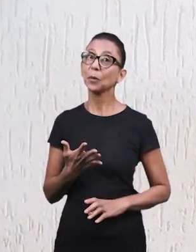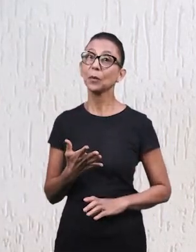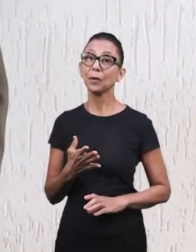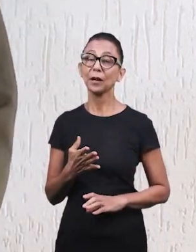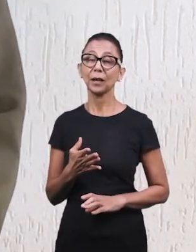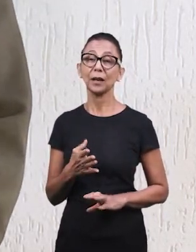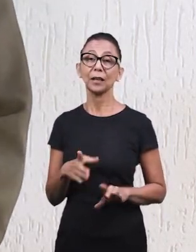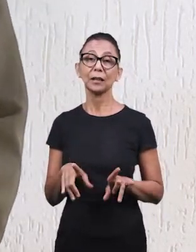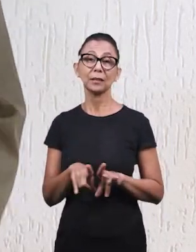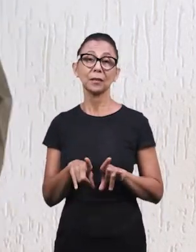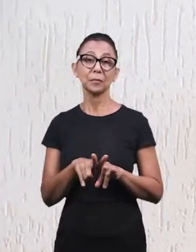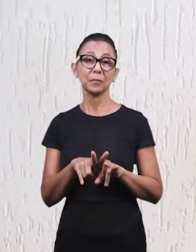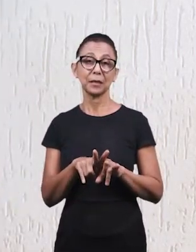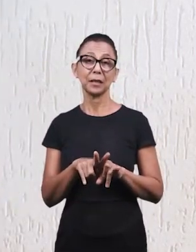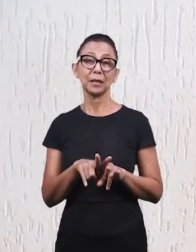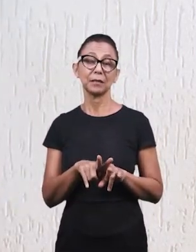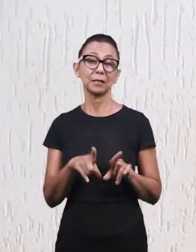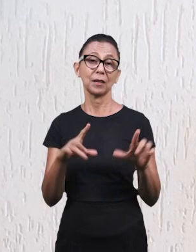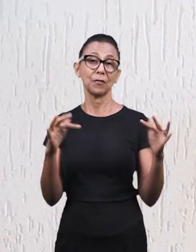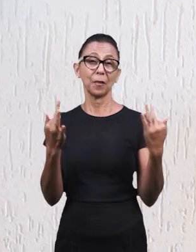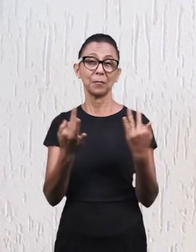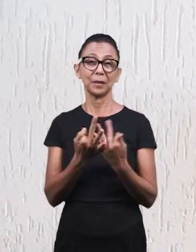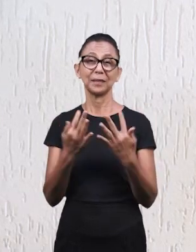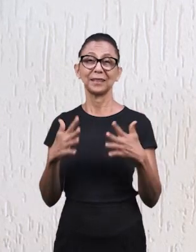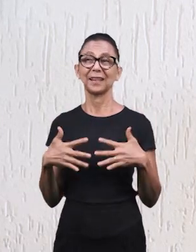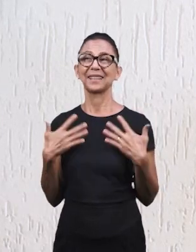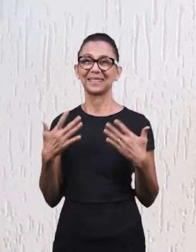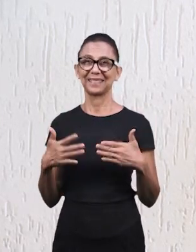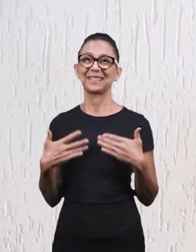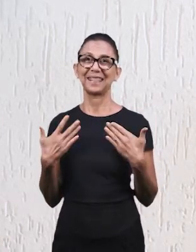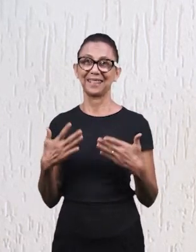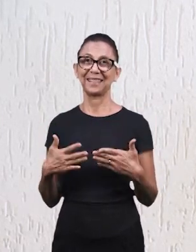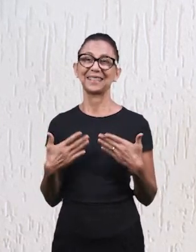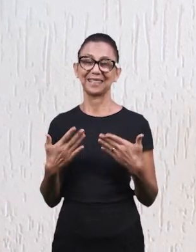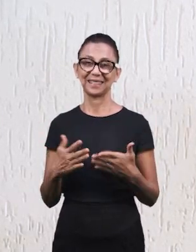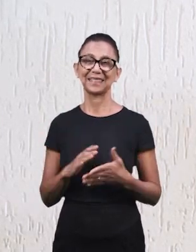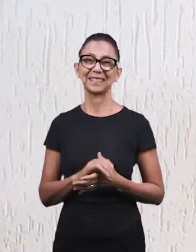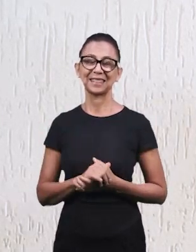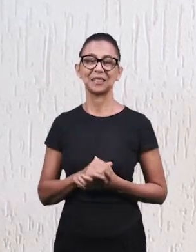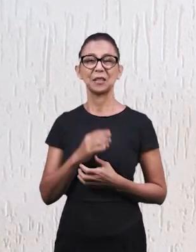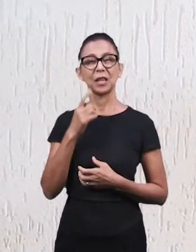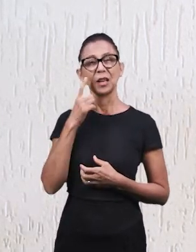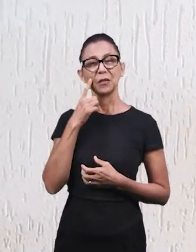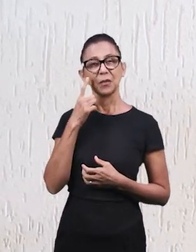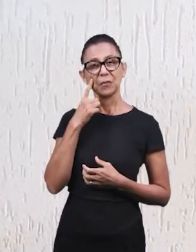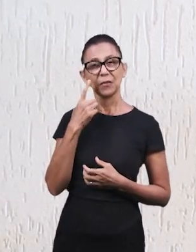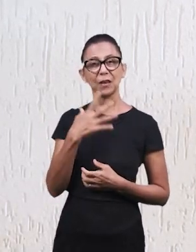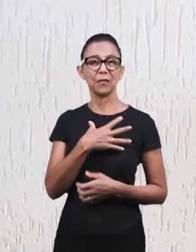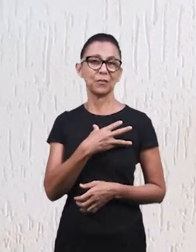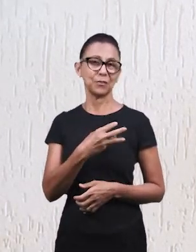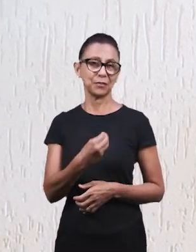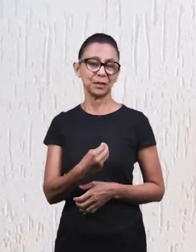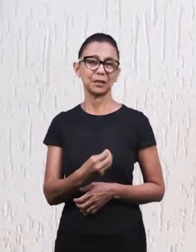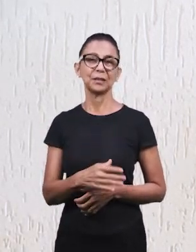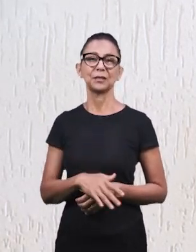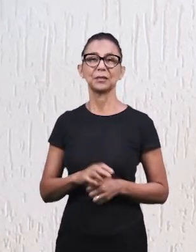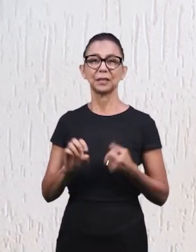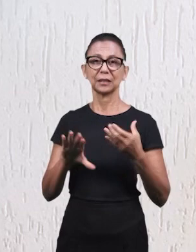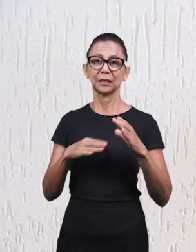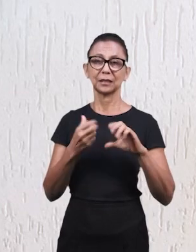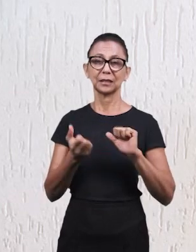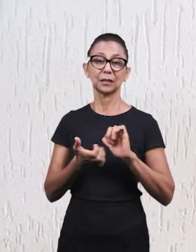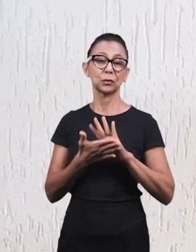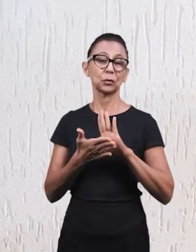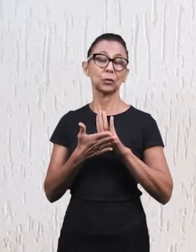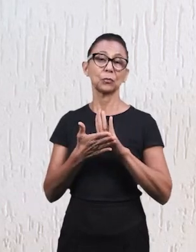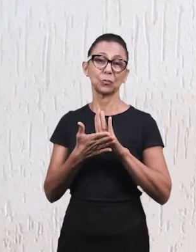хвалят, воспевают Господа. Это обогащает семью, радует семью,